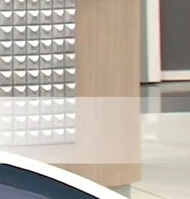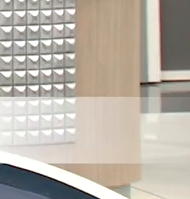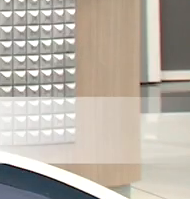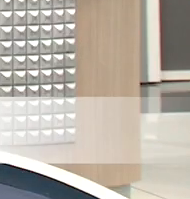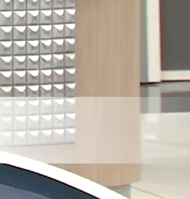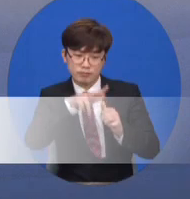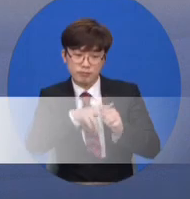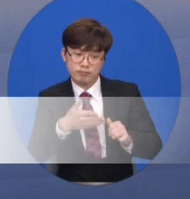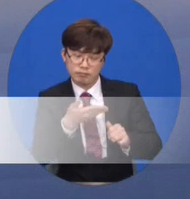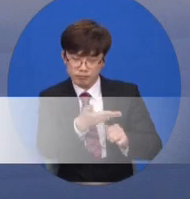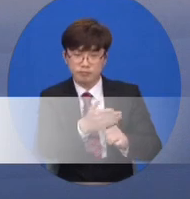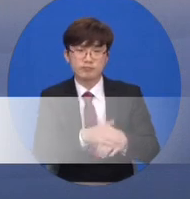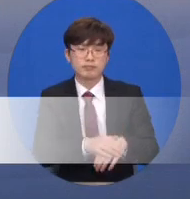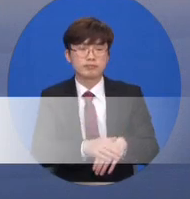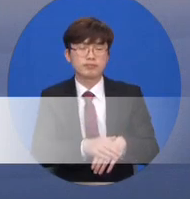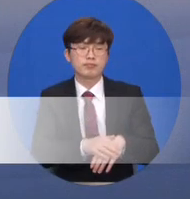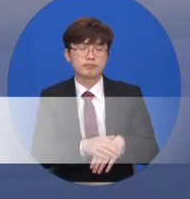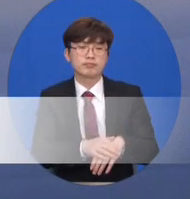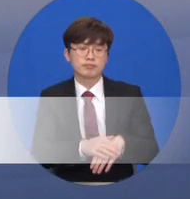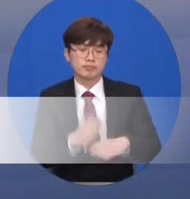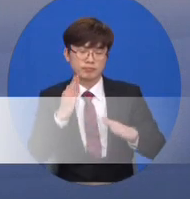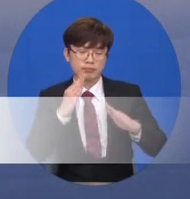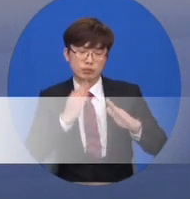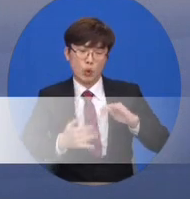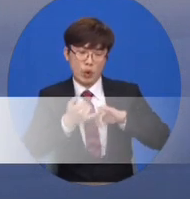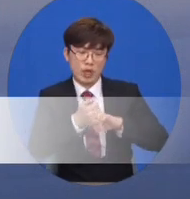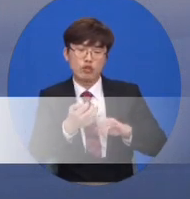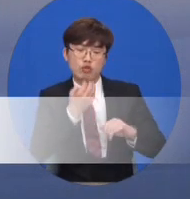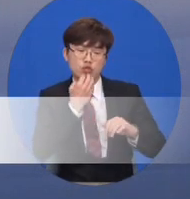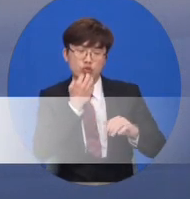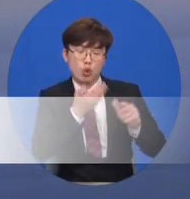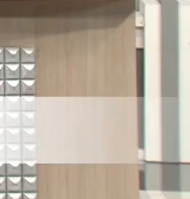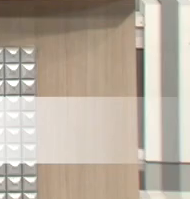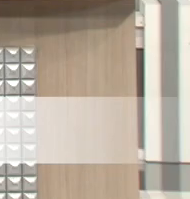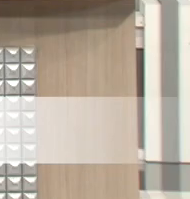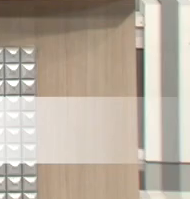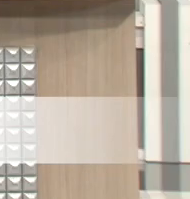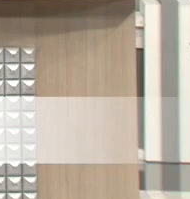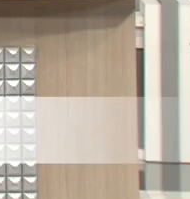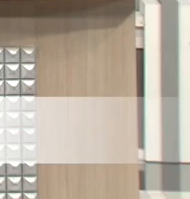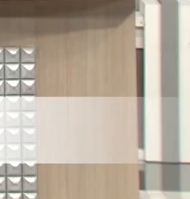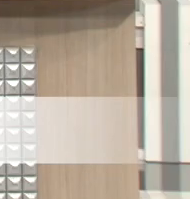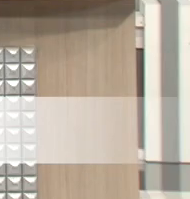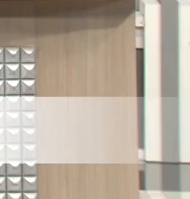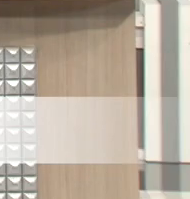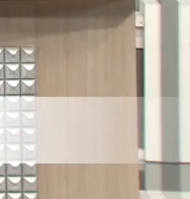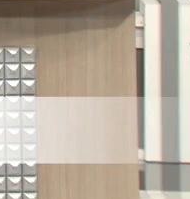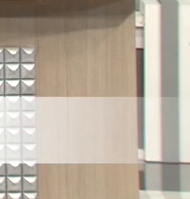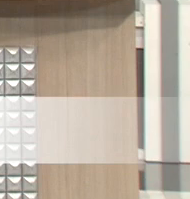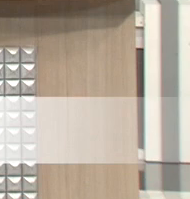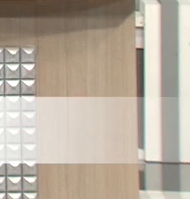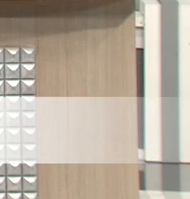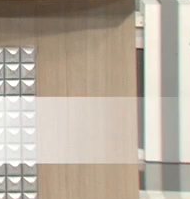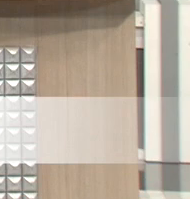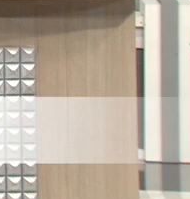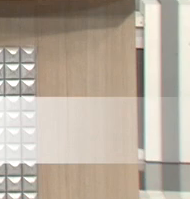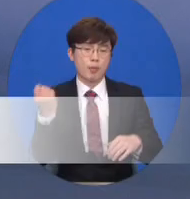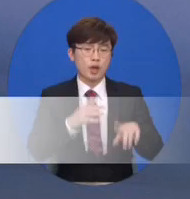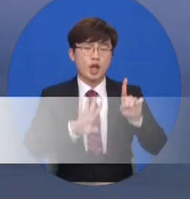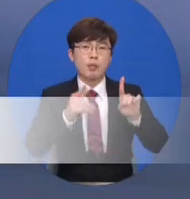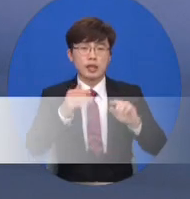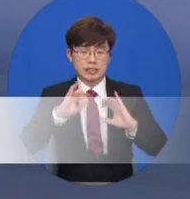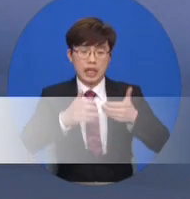19대 국회는 변명의지도 없다며 역 의원인 상대를 몰아붙였고이 후보는 더 잘할 수 있었는데 야당의